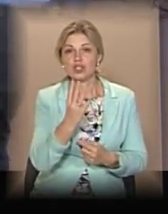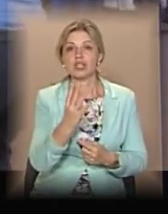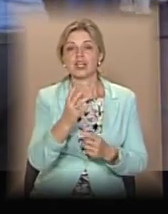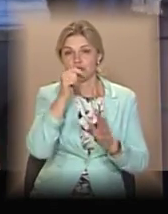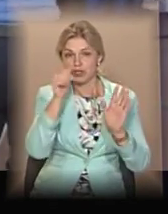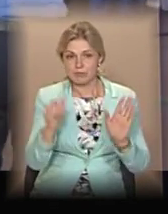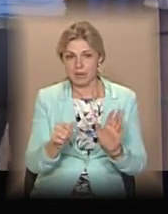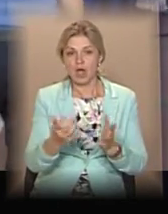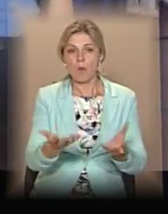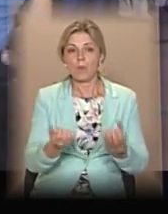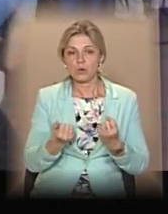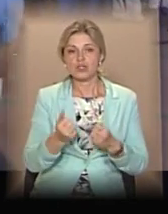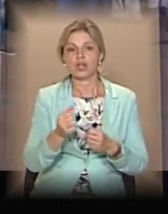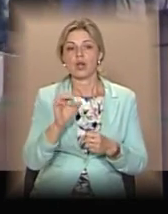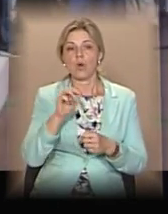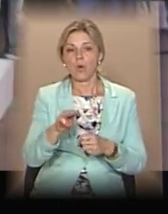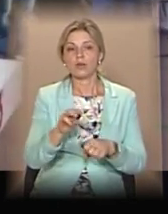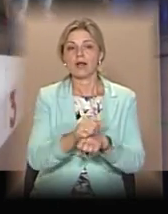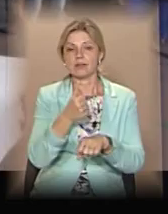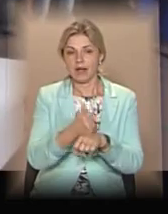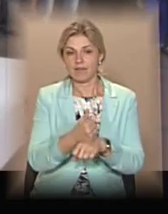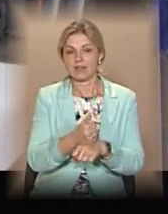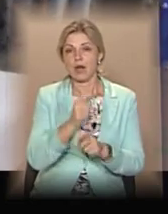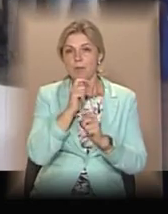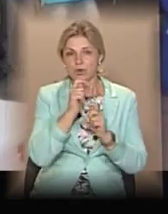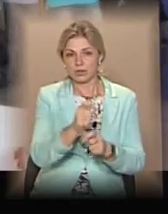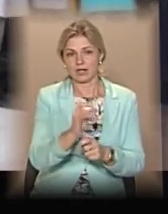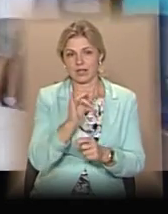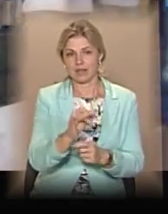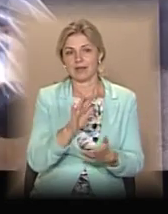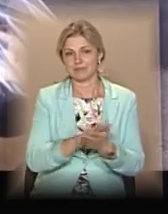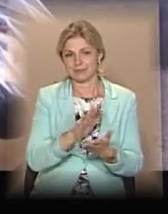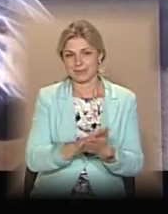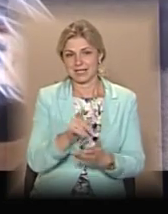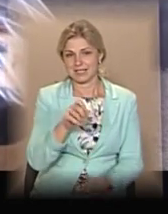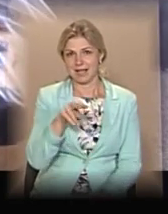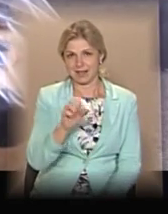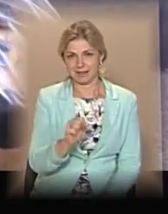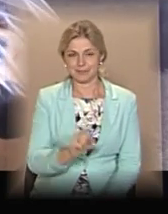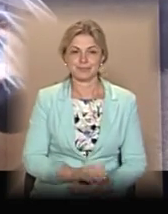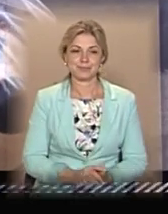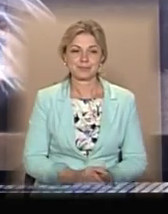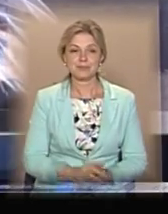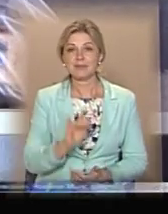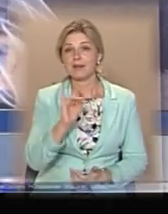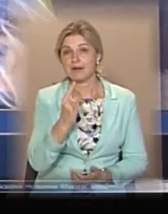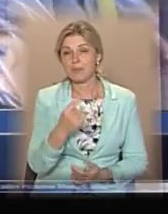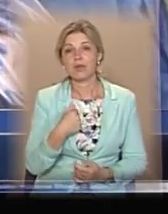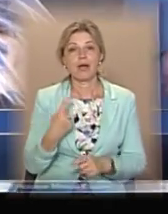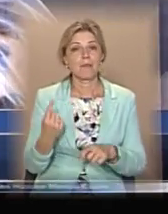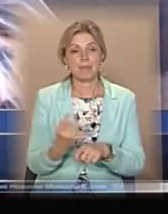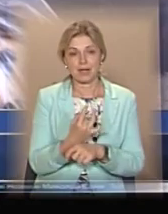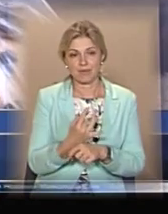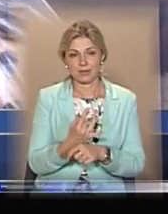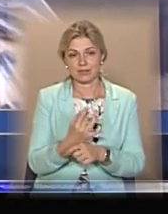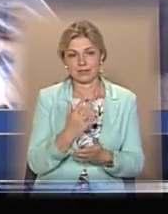від головного рятувальника області заохочувальний подарунок та шалені оплески залу. Я перший раз нападав,